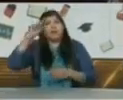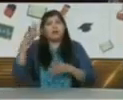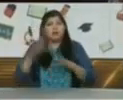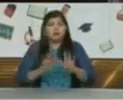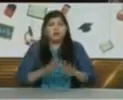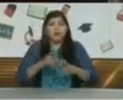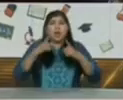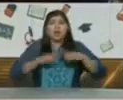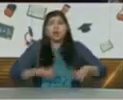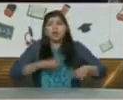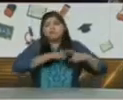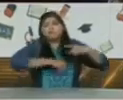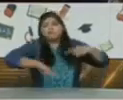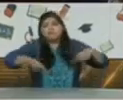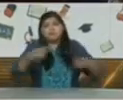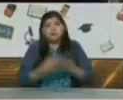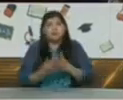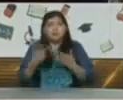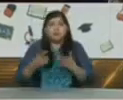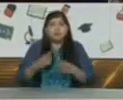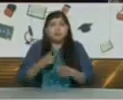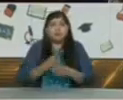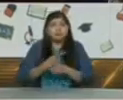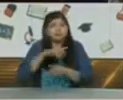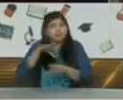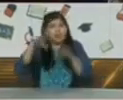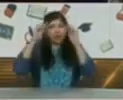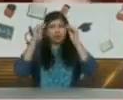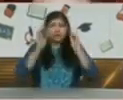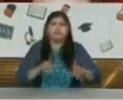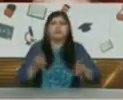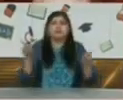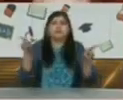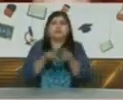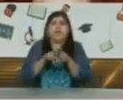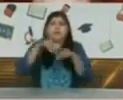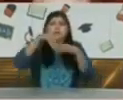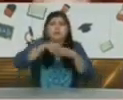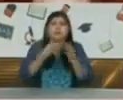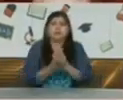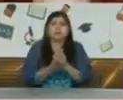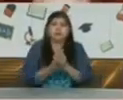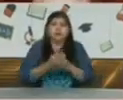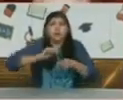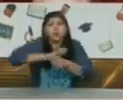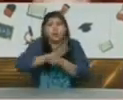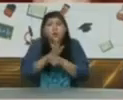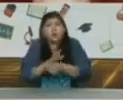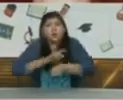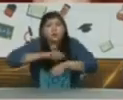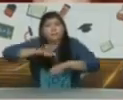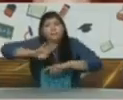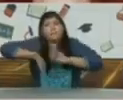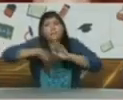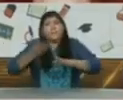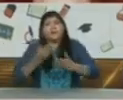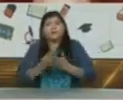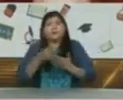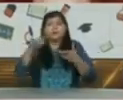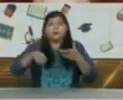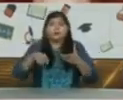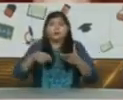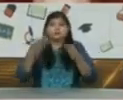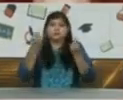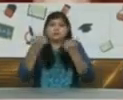लाइफ लॉन्ग इस लेसन को याद रखना चाहिए। कोरोना के बाद भी इन चीजों की